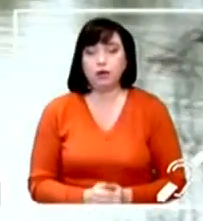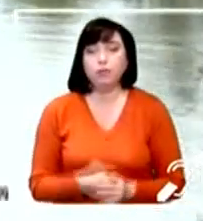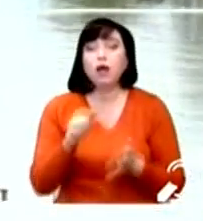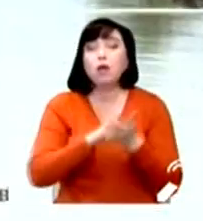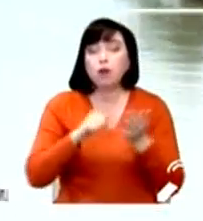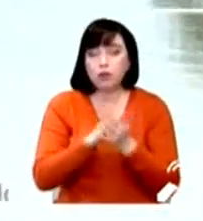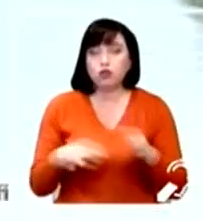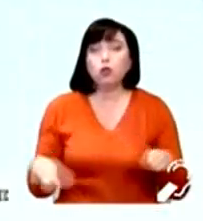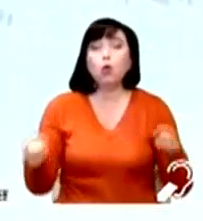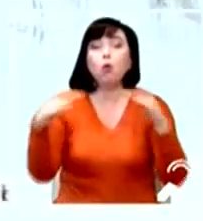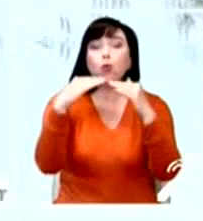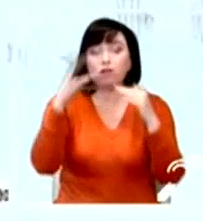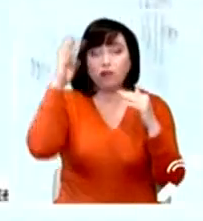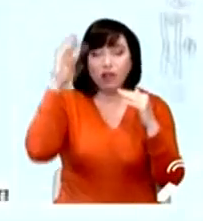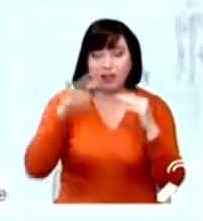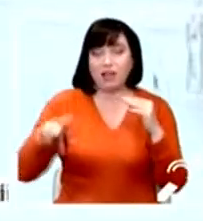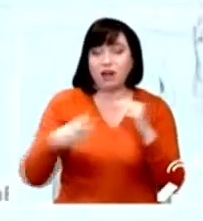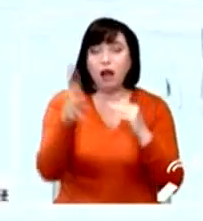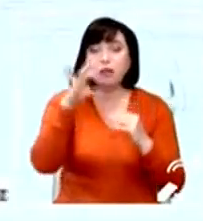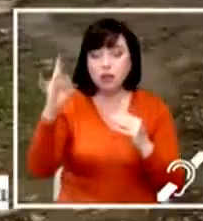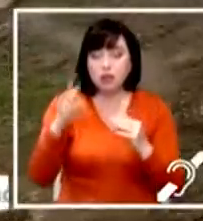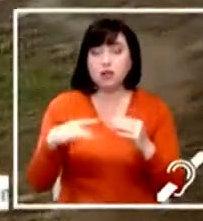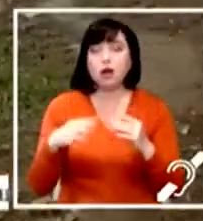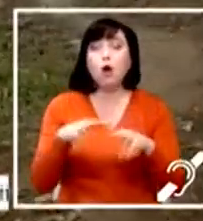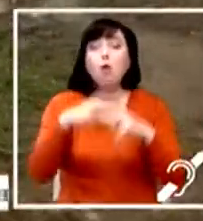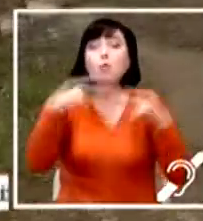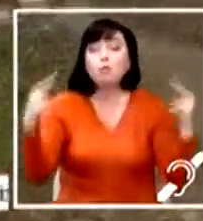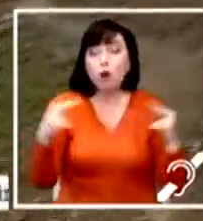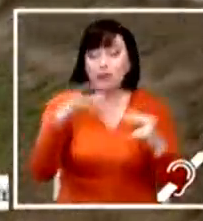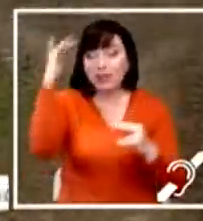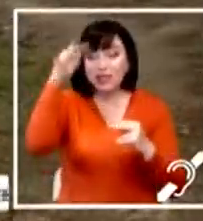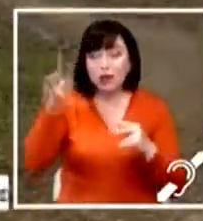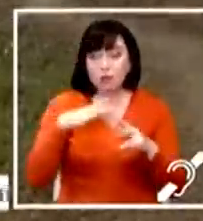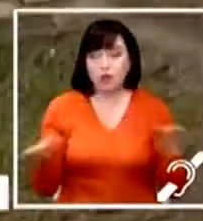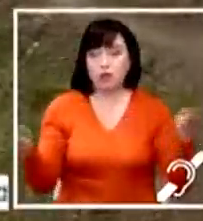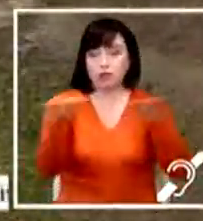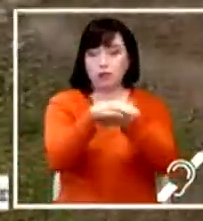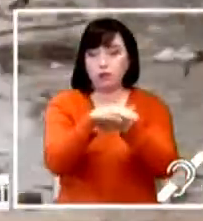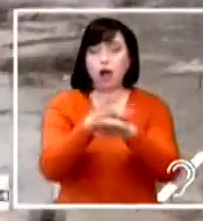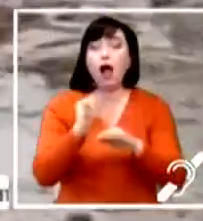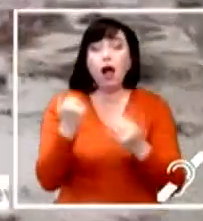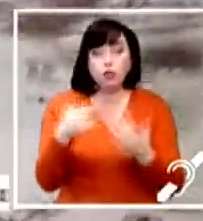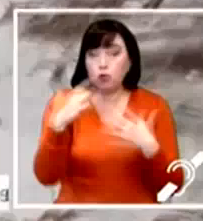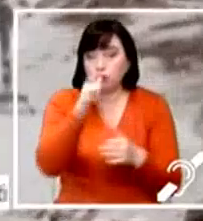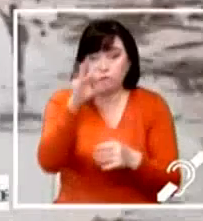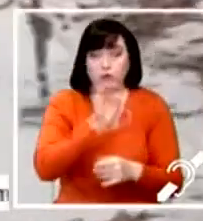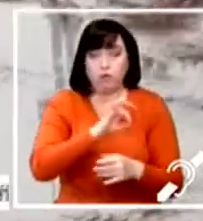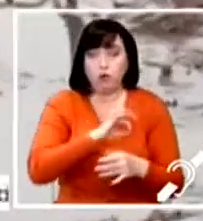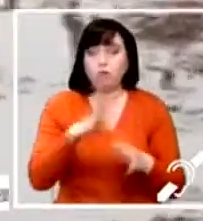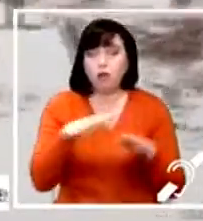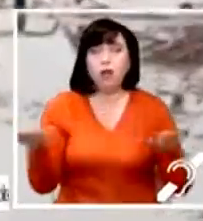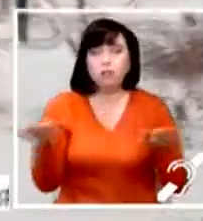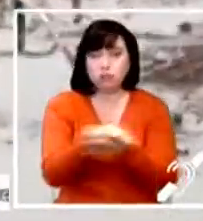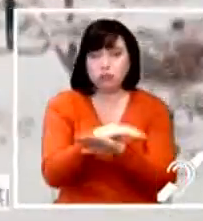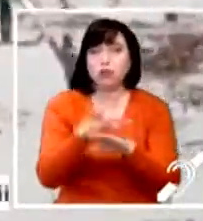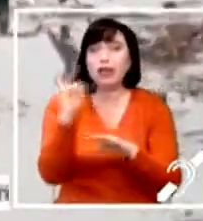Din cauza nivelului crescut de apă din râul Nistru, podul plutitor de la Tiraspol a fost inundat, iar acum nu mai circulă. A fost acoperită de apă și